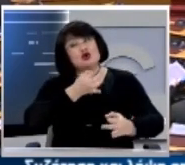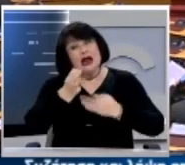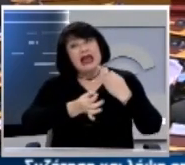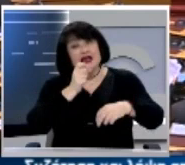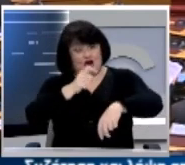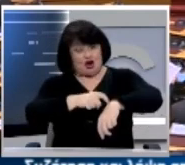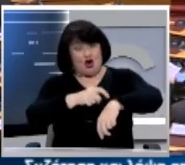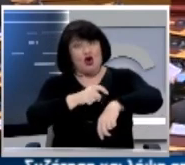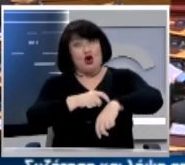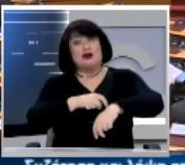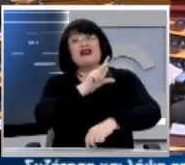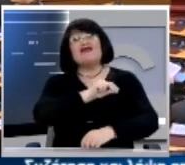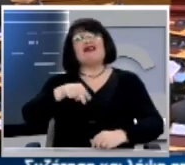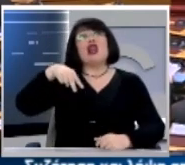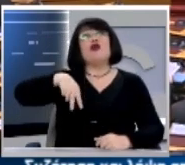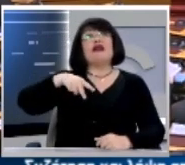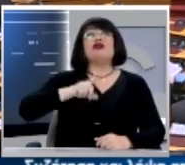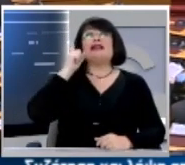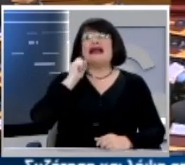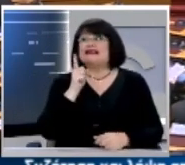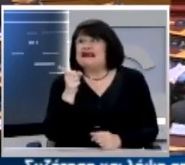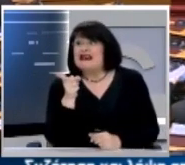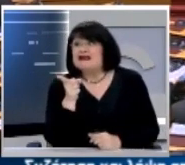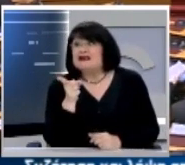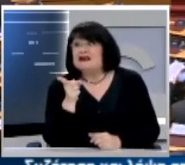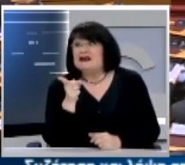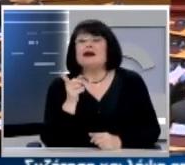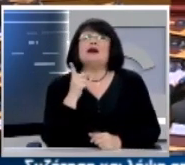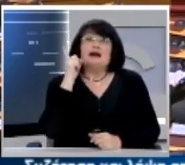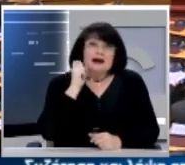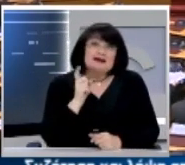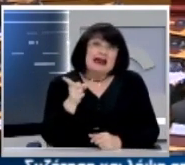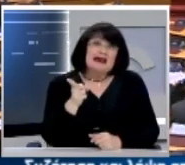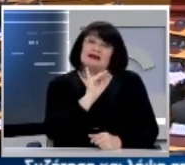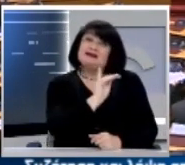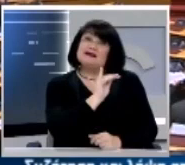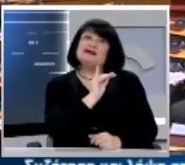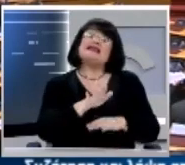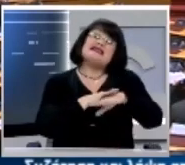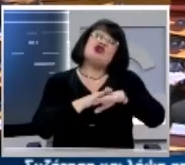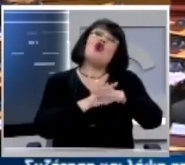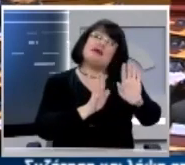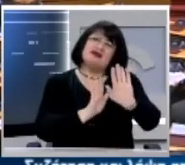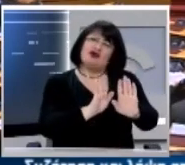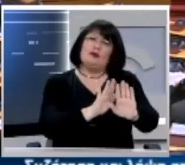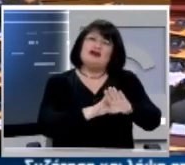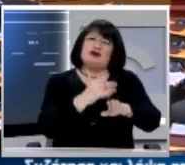στα 11 λεπτά. Εντάξει, ευχαριστώ. Επίσης, κάποιος άλλος που είχε μιλήσει για σκευωρία ήταν ο κύριος